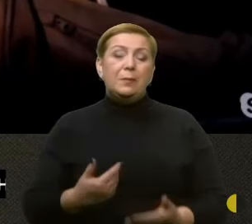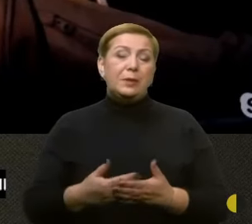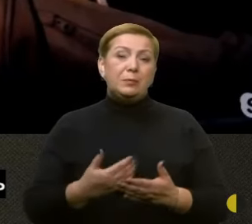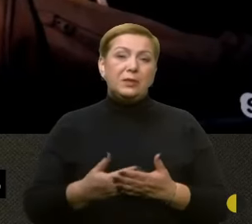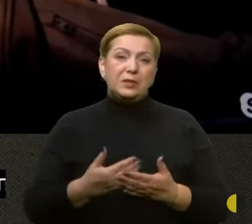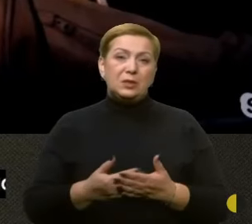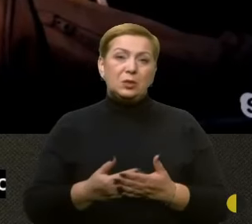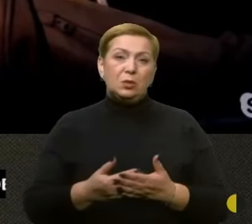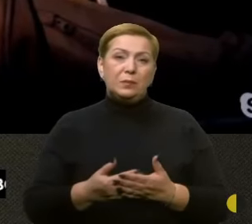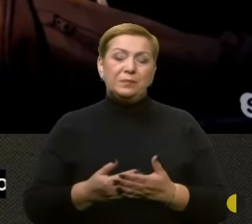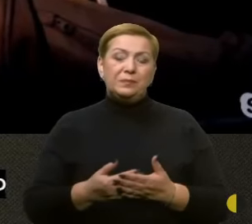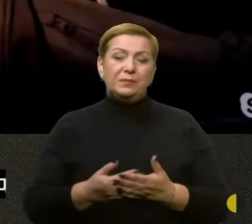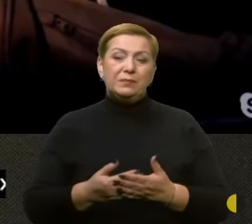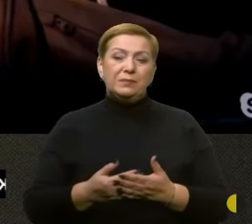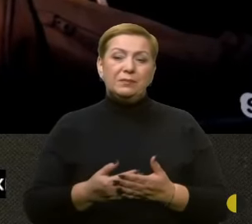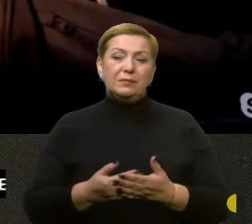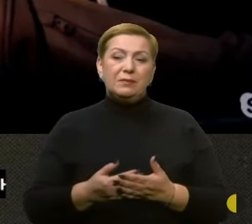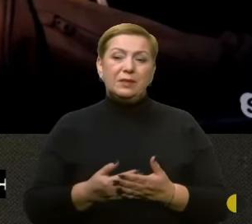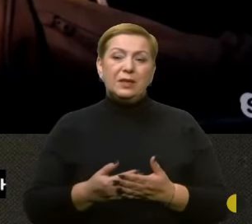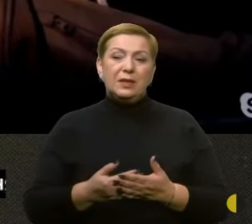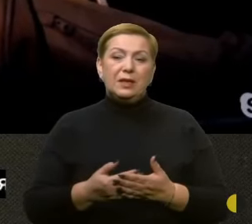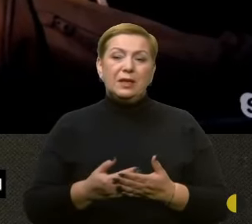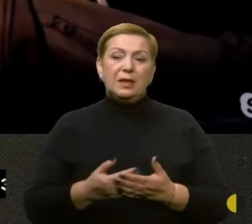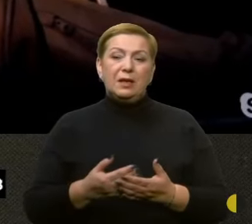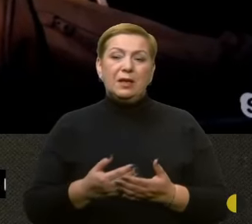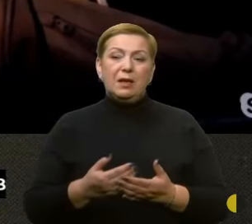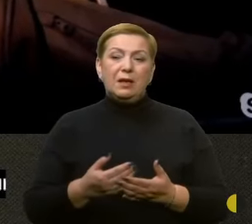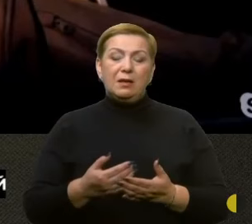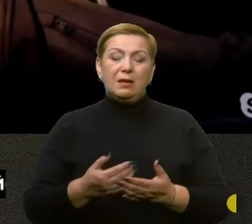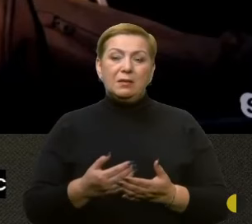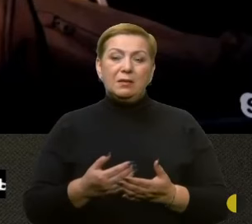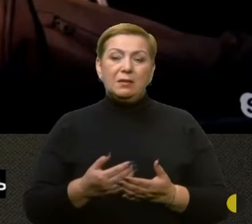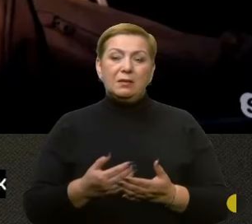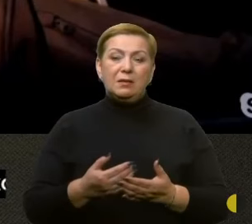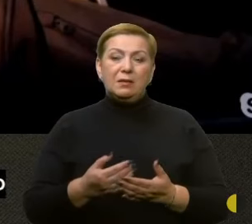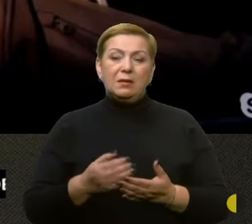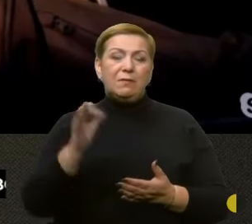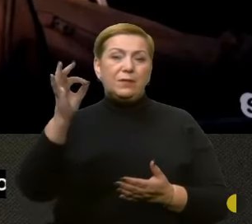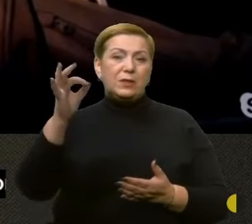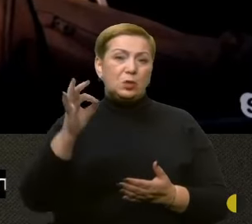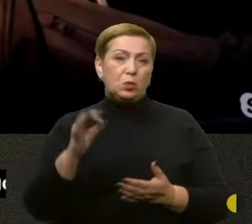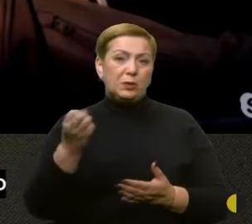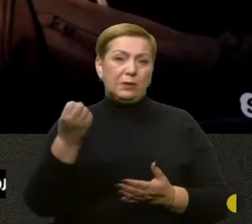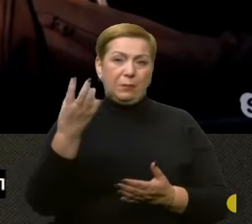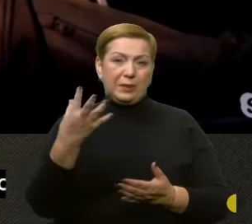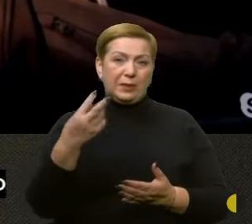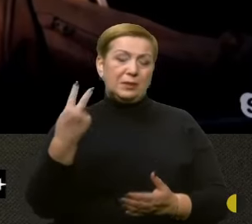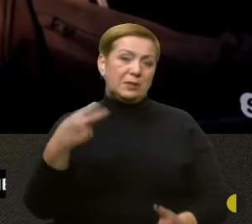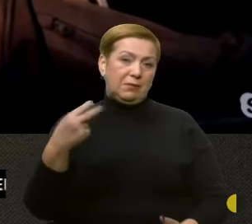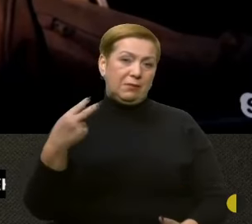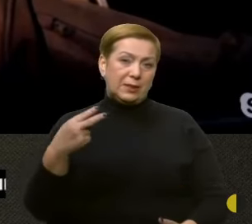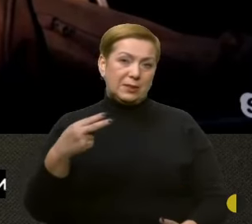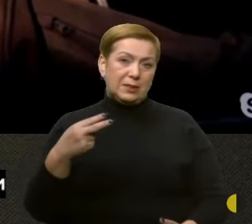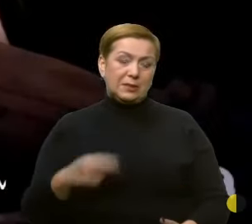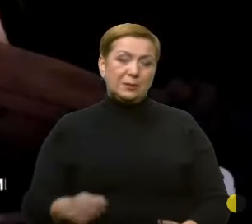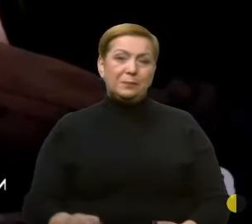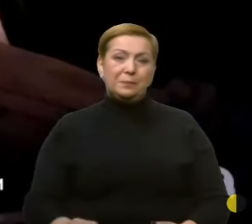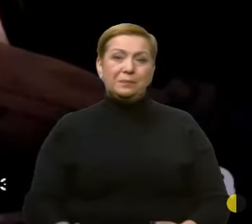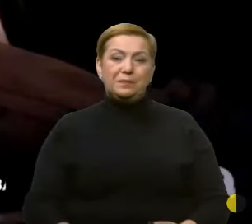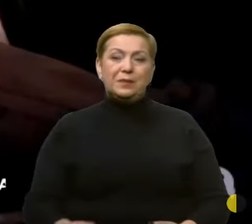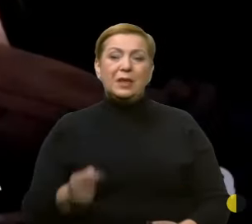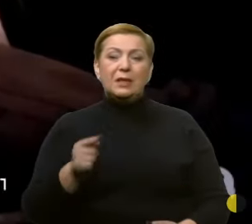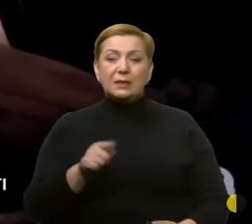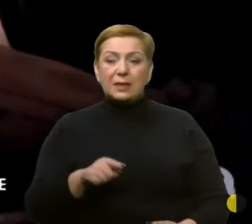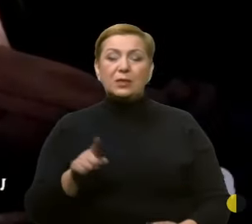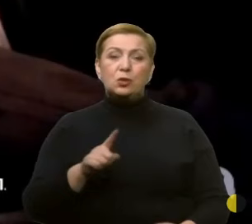приблизно, наскільки мені відомо, десь відсотків 15-20, десь так, те, що